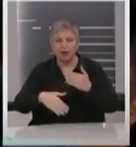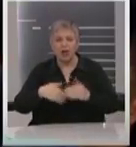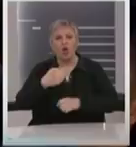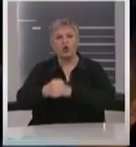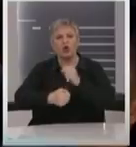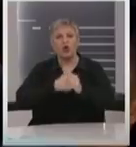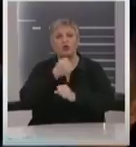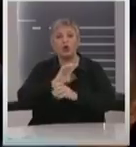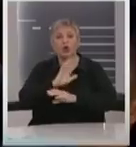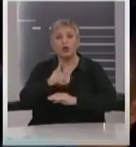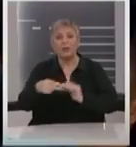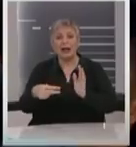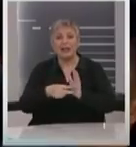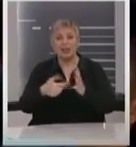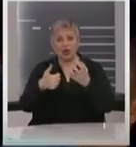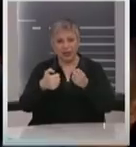μέσα.